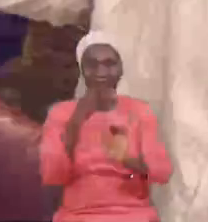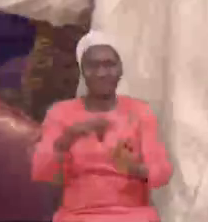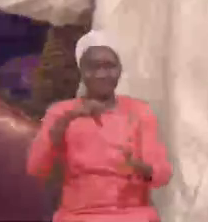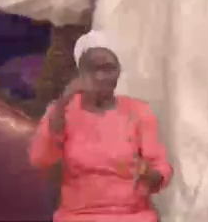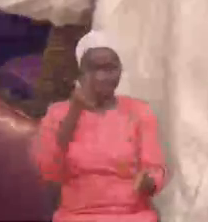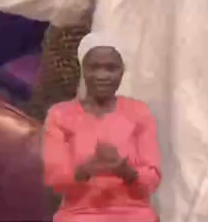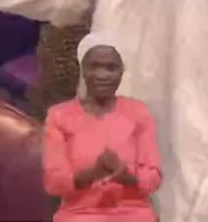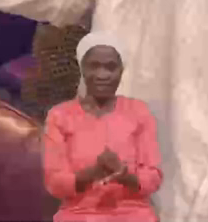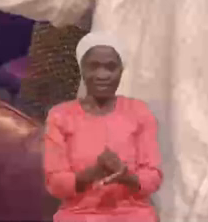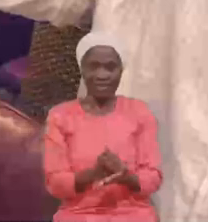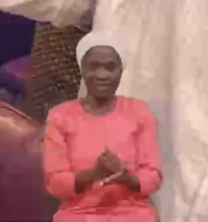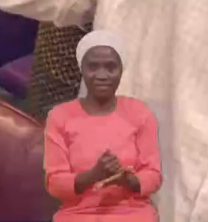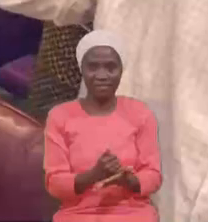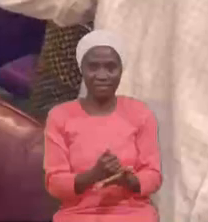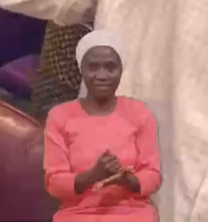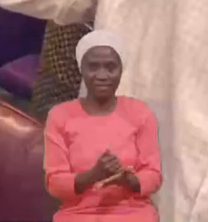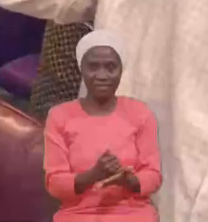C'est fait.